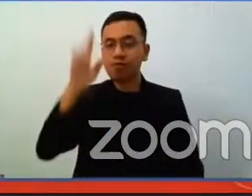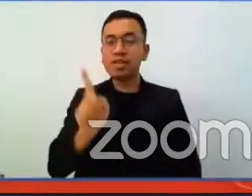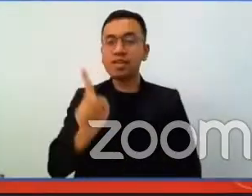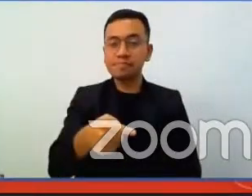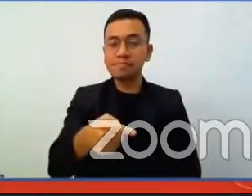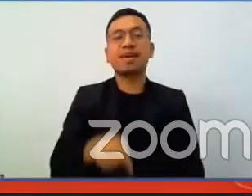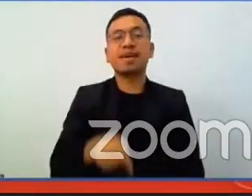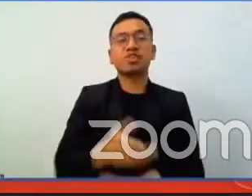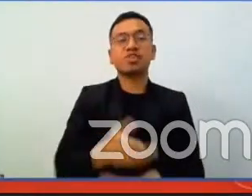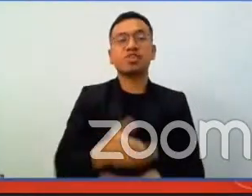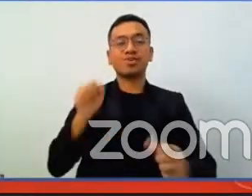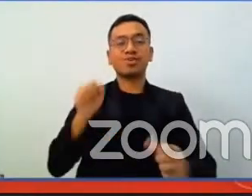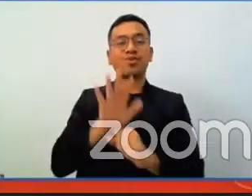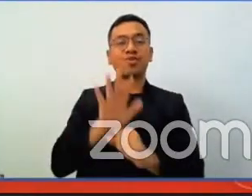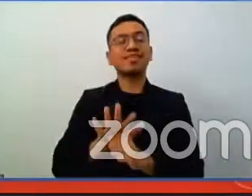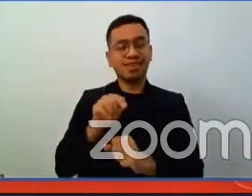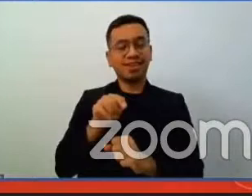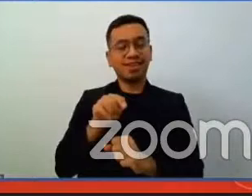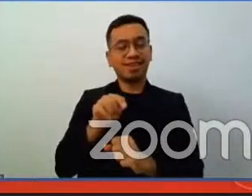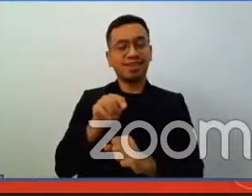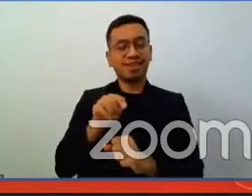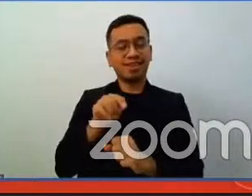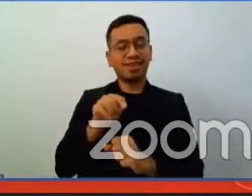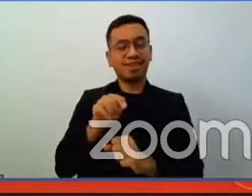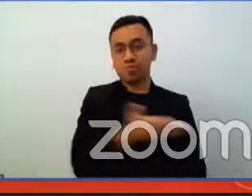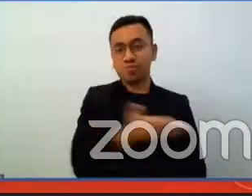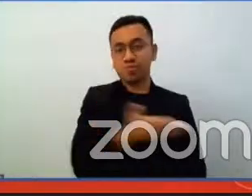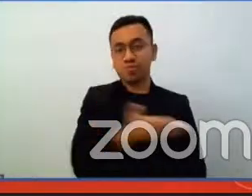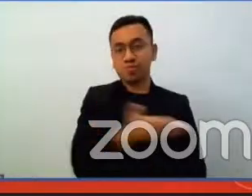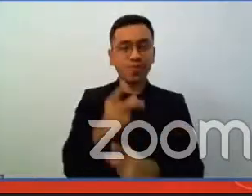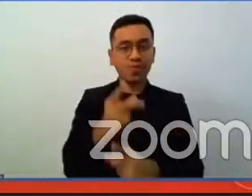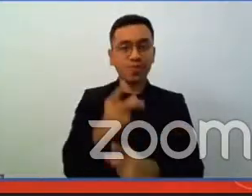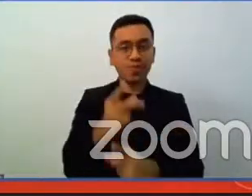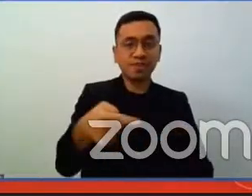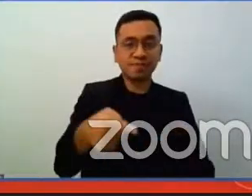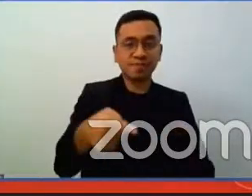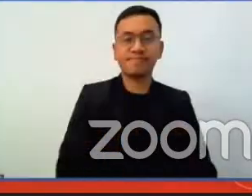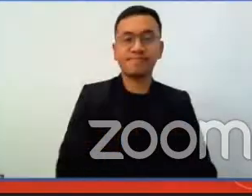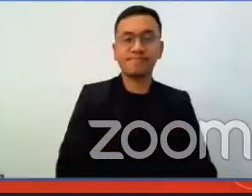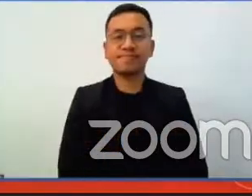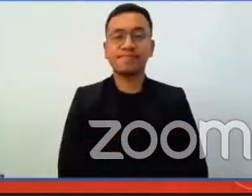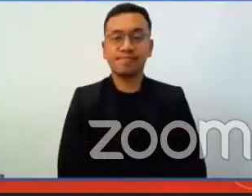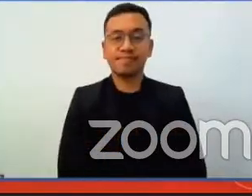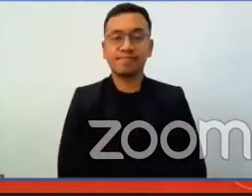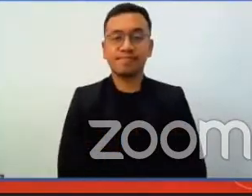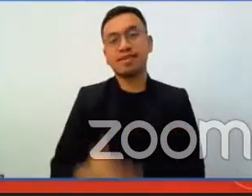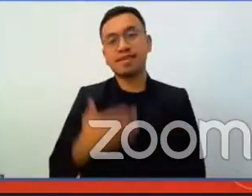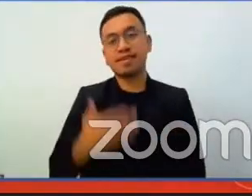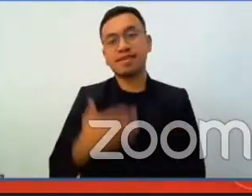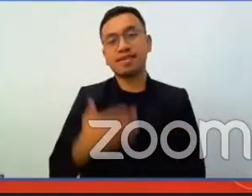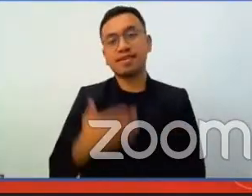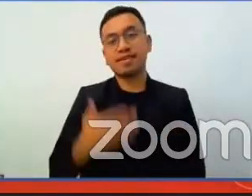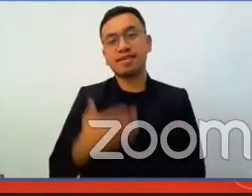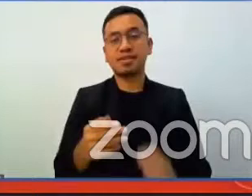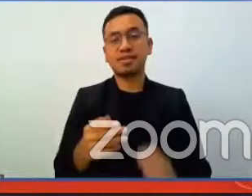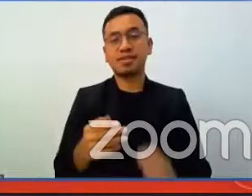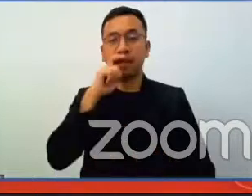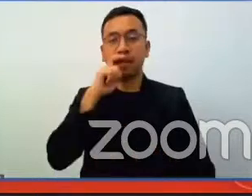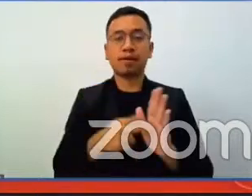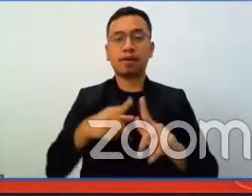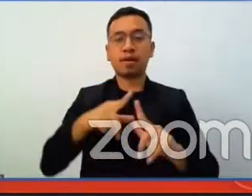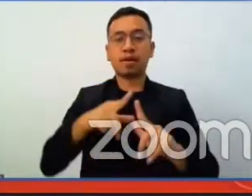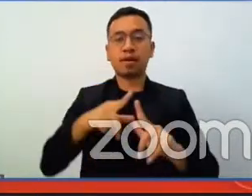ini seperti itu. Terima kasih sekali lagi Pak Ainun Najib yang sudah memberikan ya, paparannya sama-sama. Dan sudah menjawab pertanyaan